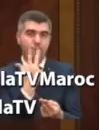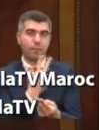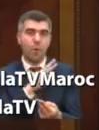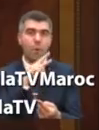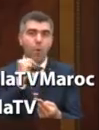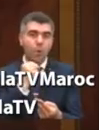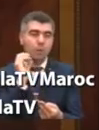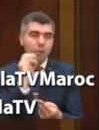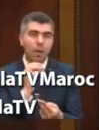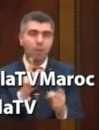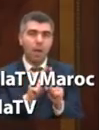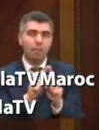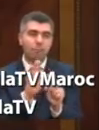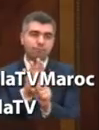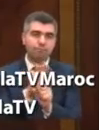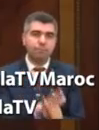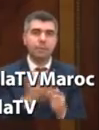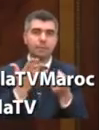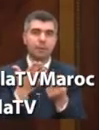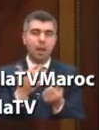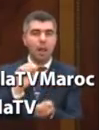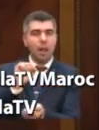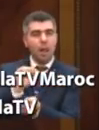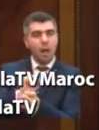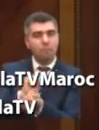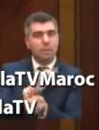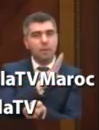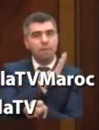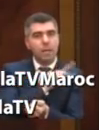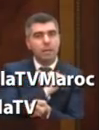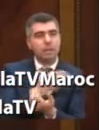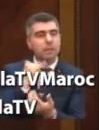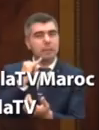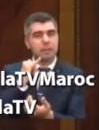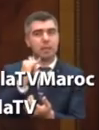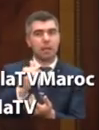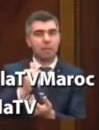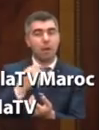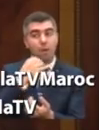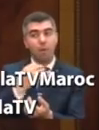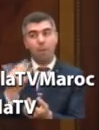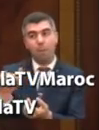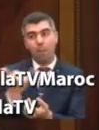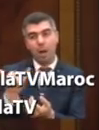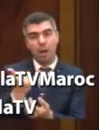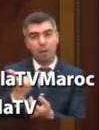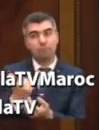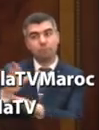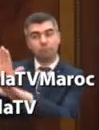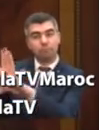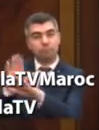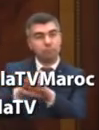الفلسطيني وضمنهم الأسرى، وهي مناسبة تستدعي كل القوى الدولية المدافعة على